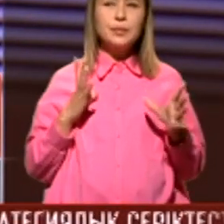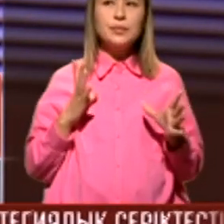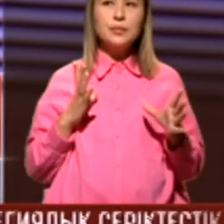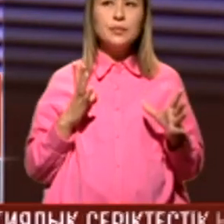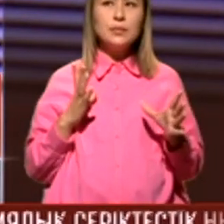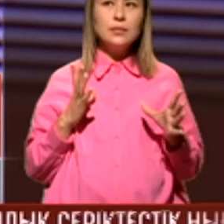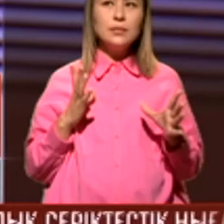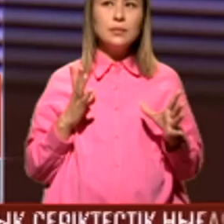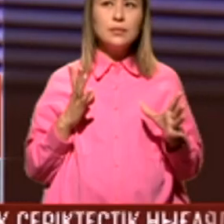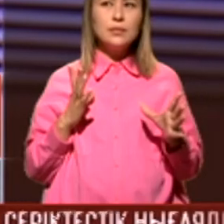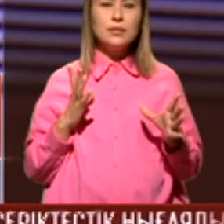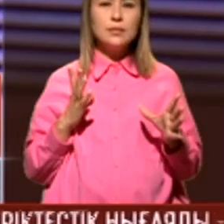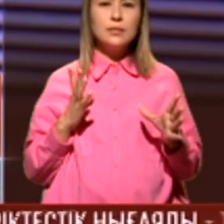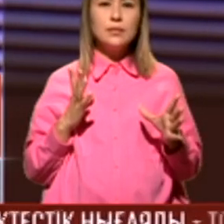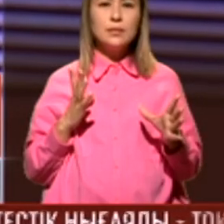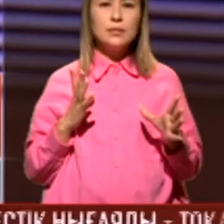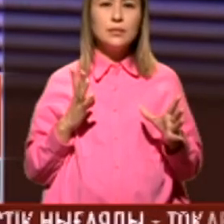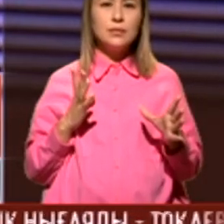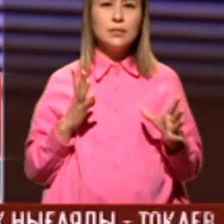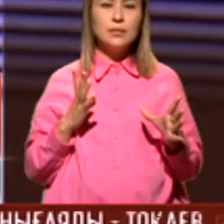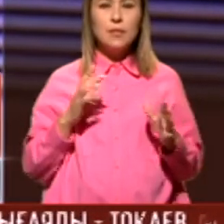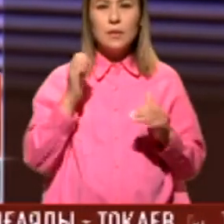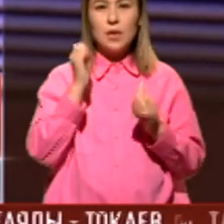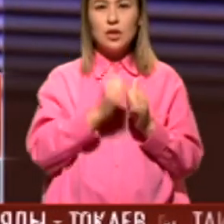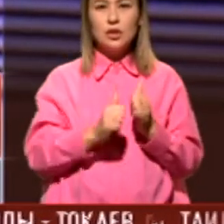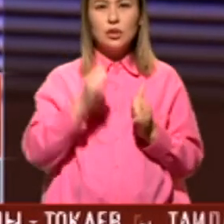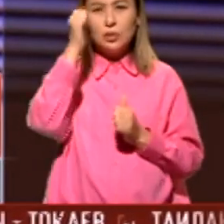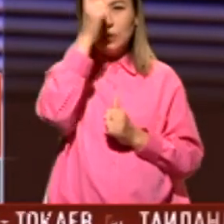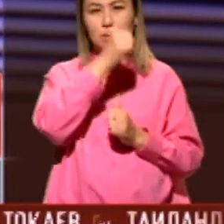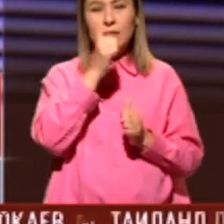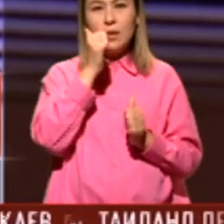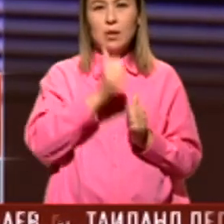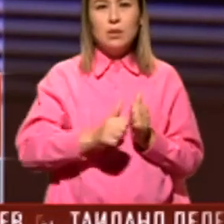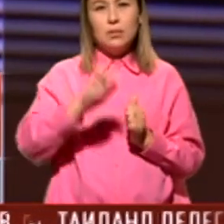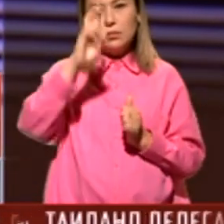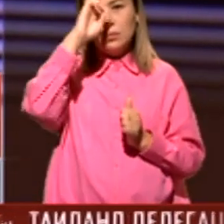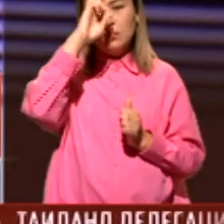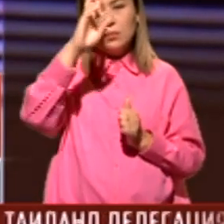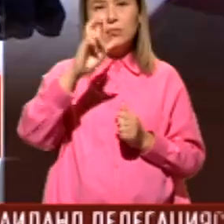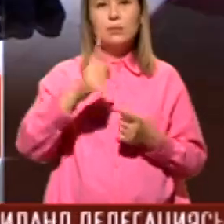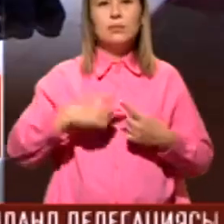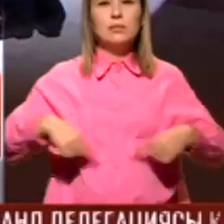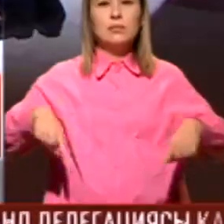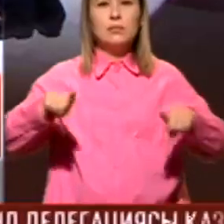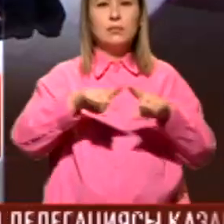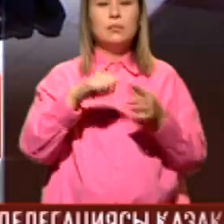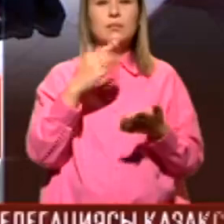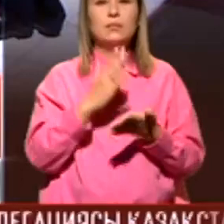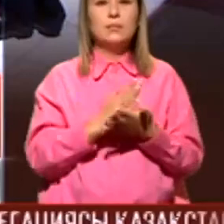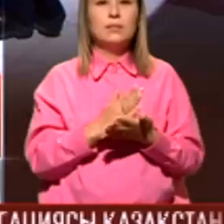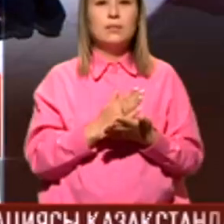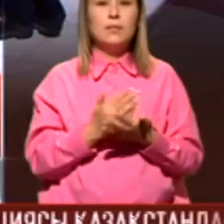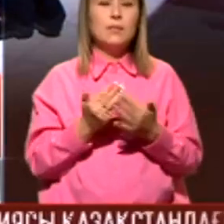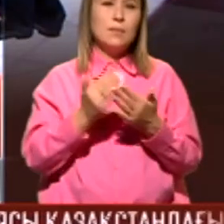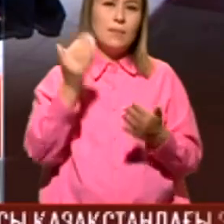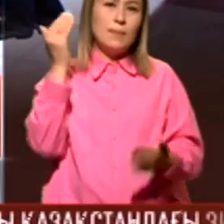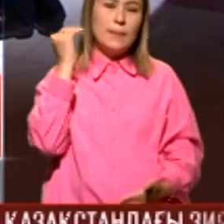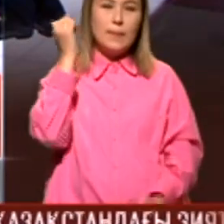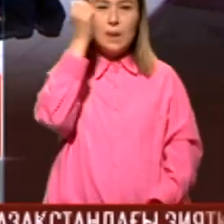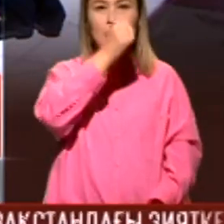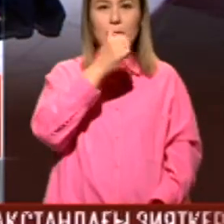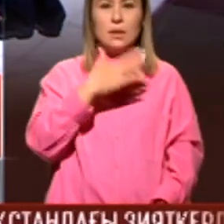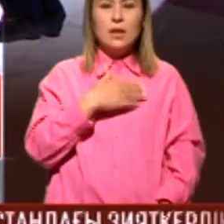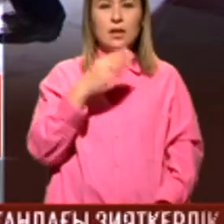кетейік, оқу жаттығу жыл сайын әр елдің осы мүше елдердің территориясында өтіп жатыр. Былтыр мысалға Тәжікстанның территориясында